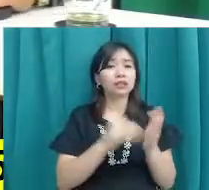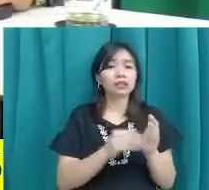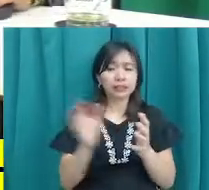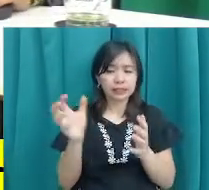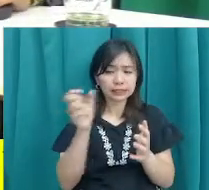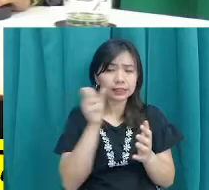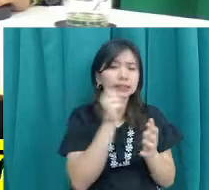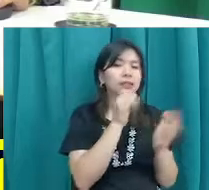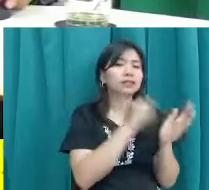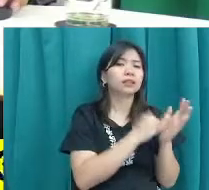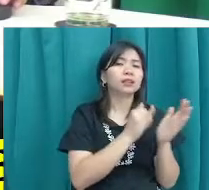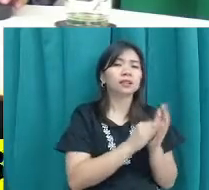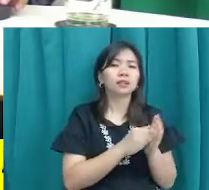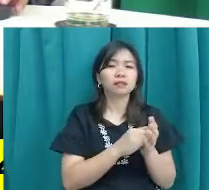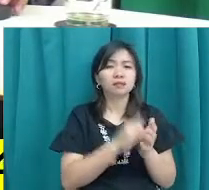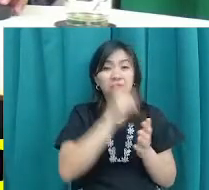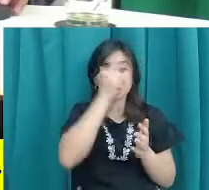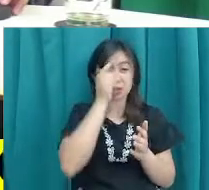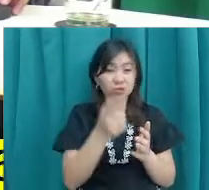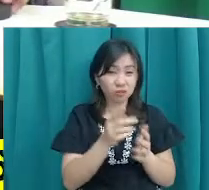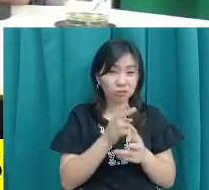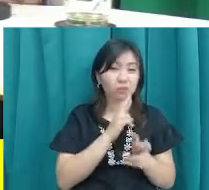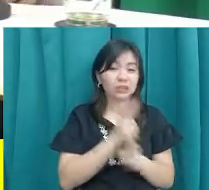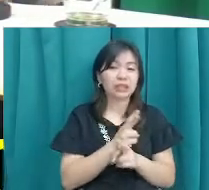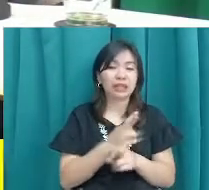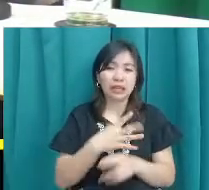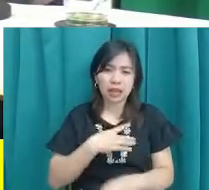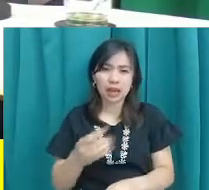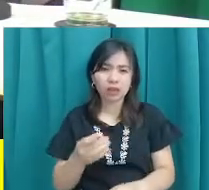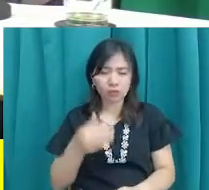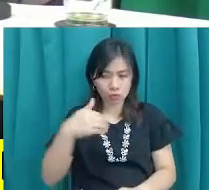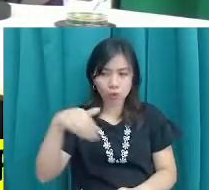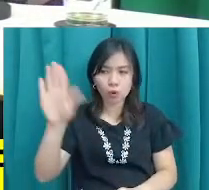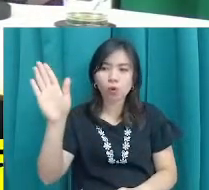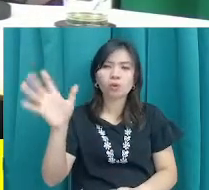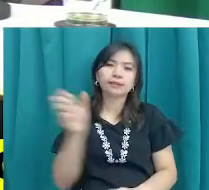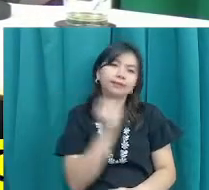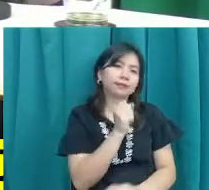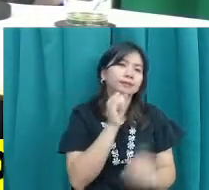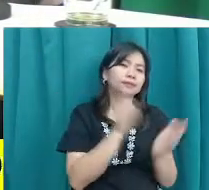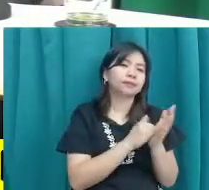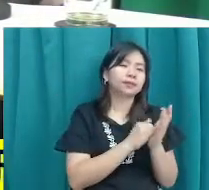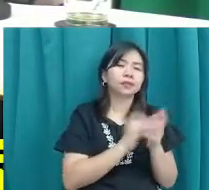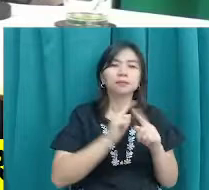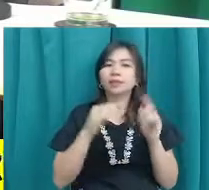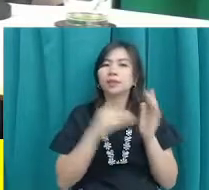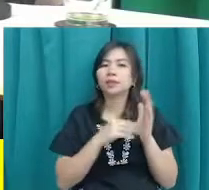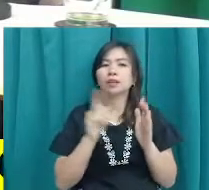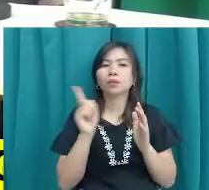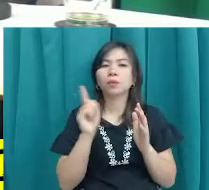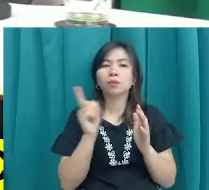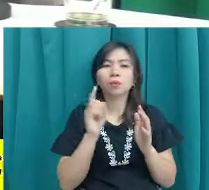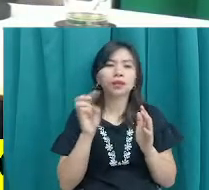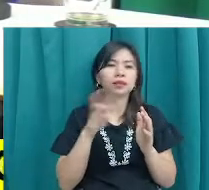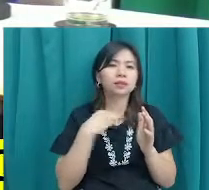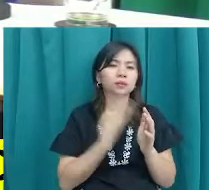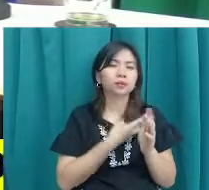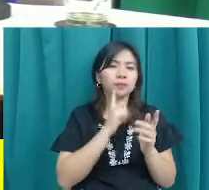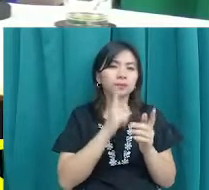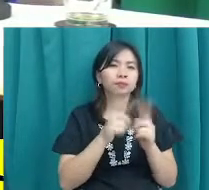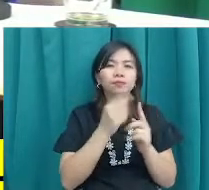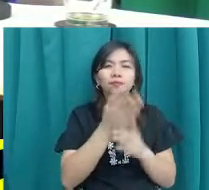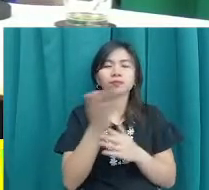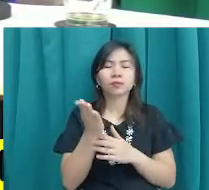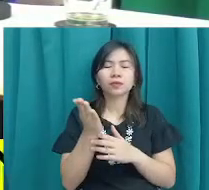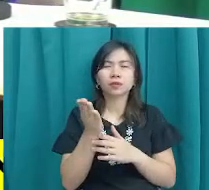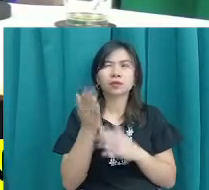mo na yung titulo. Ayaw mo tigilan eh. Gusto mo yan eh. Kunin mo. Oh, now, kaya ako sinasabi sa inyo, ang problema lang, pag nasa